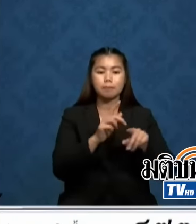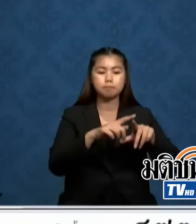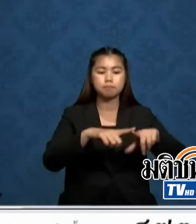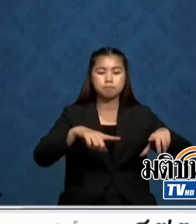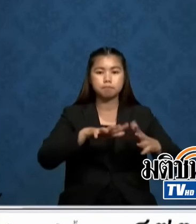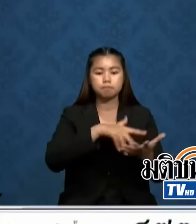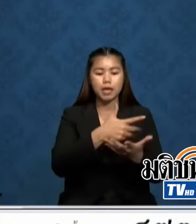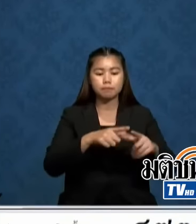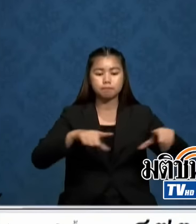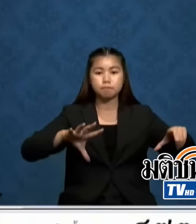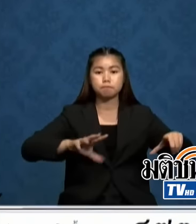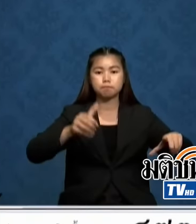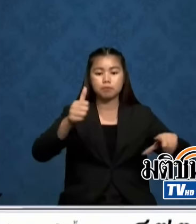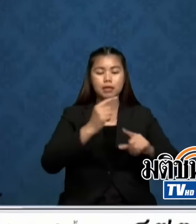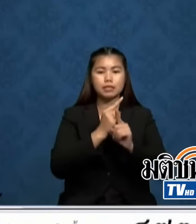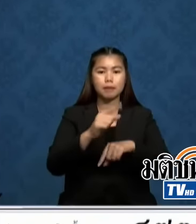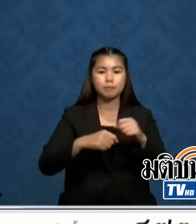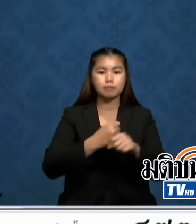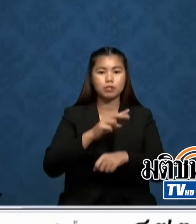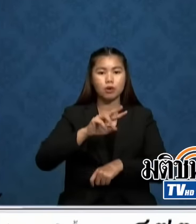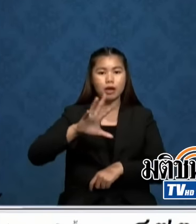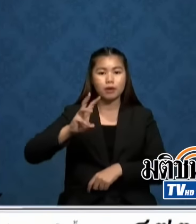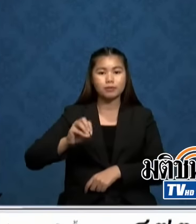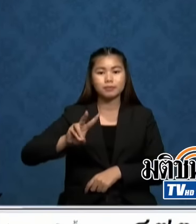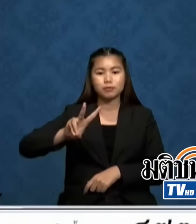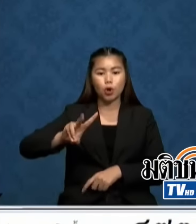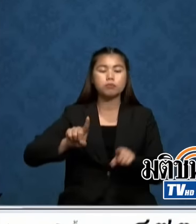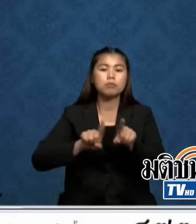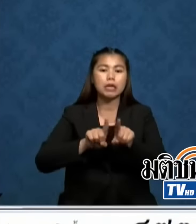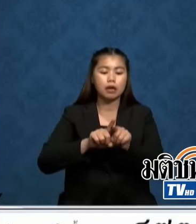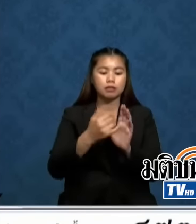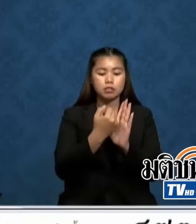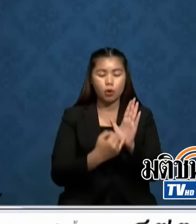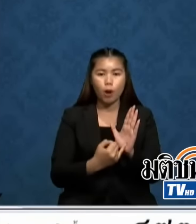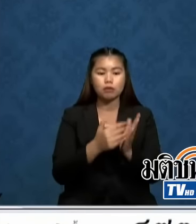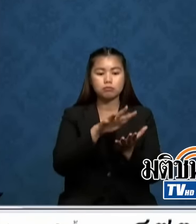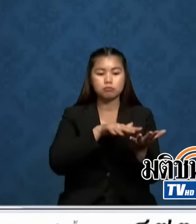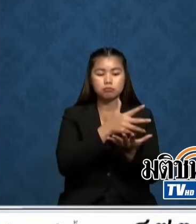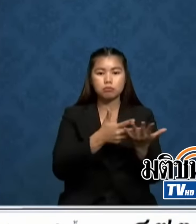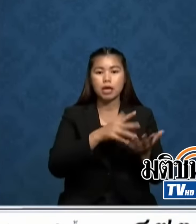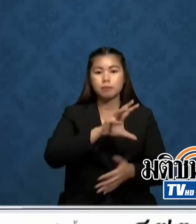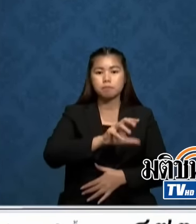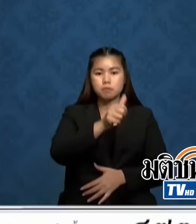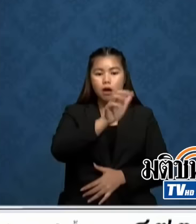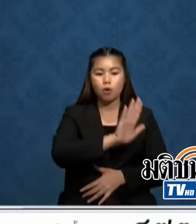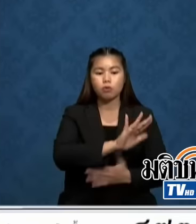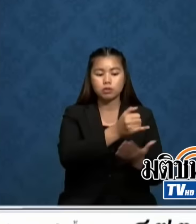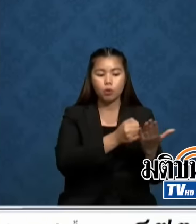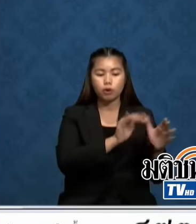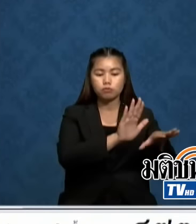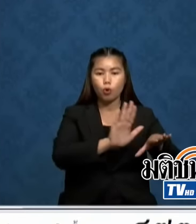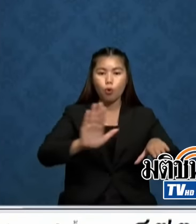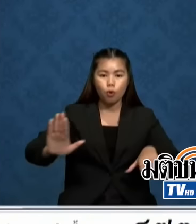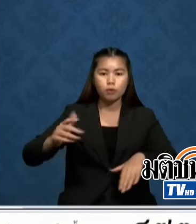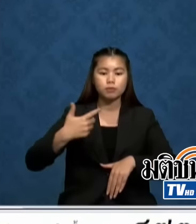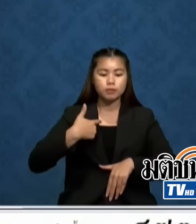พุทธศัก 2562นั่นเองตามจังหวัดอื่นๆก็จะมีกฎกระทรวงผังเมืองประจำจังหวัดหรือประกาศ